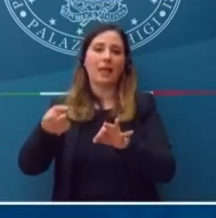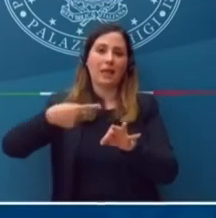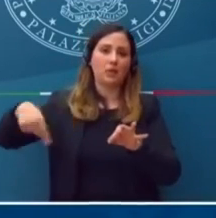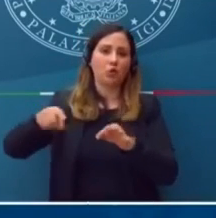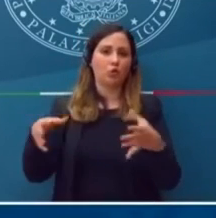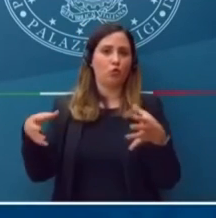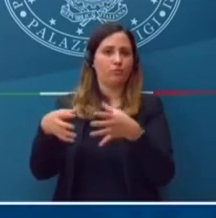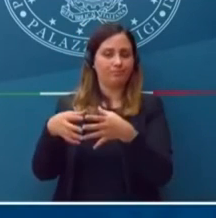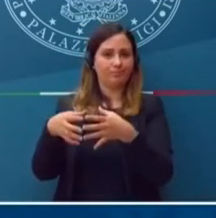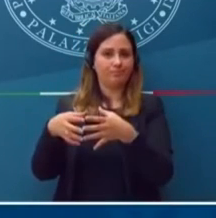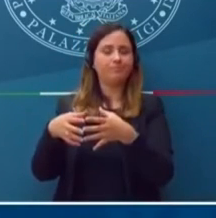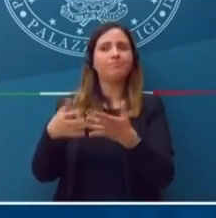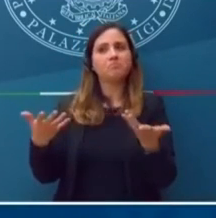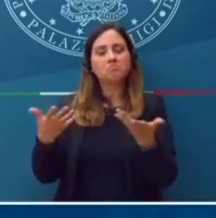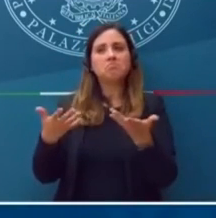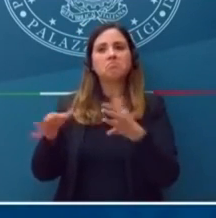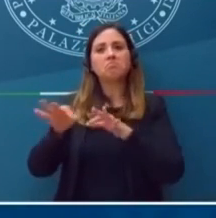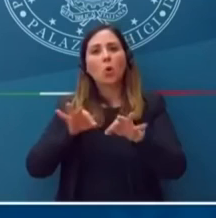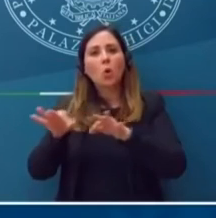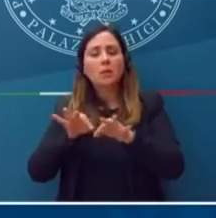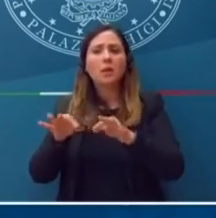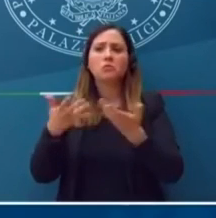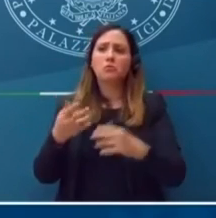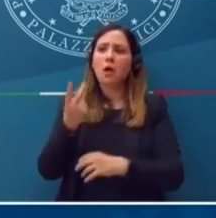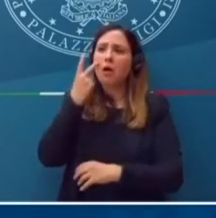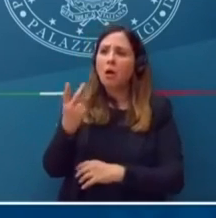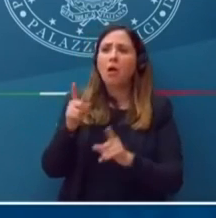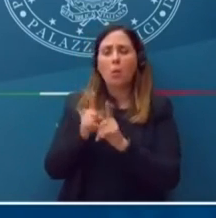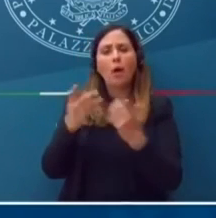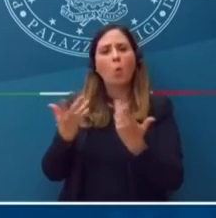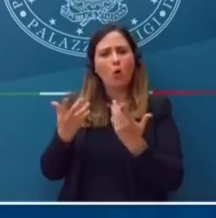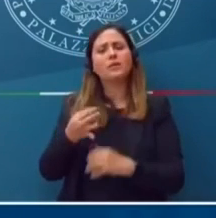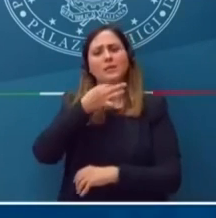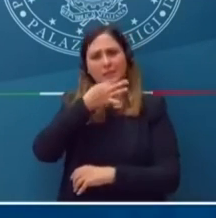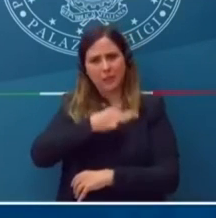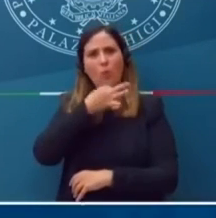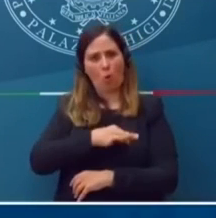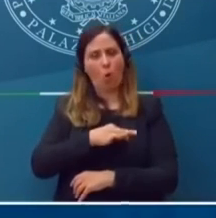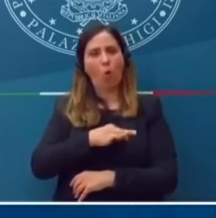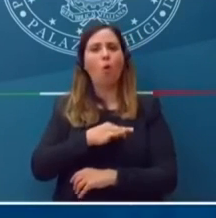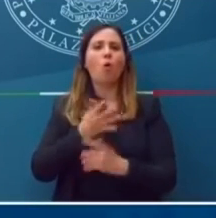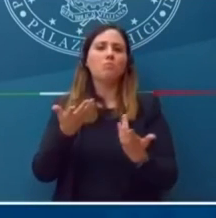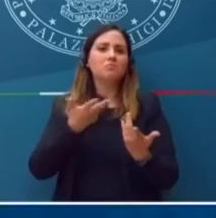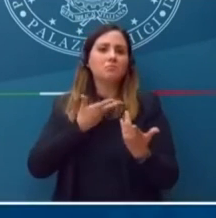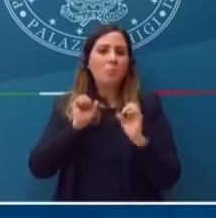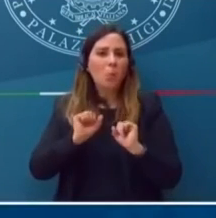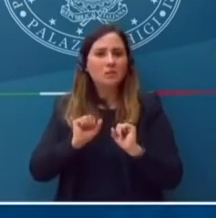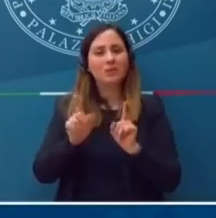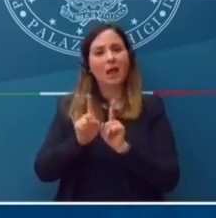coordinamento, dai primi scambi, non è un'impresa impossibile, anzi c'è una gran disponibilità a intendersi perfettamente.